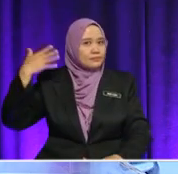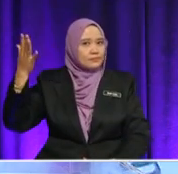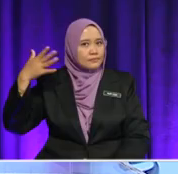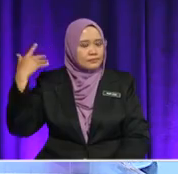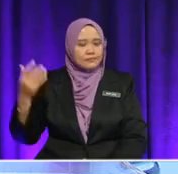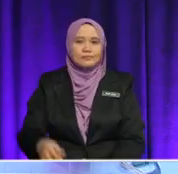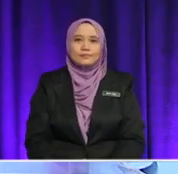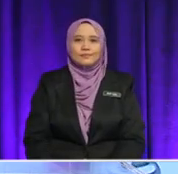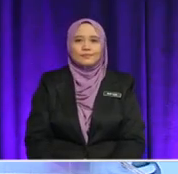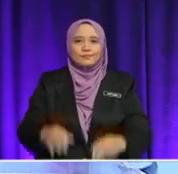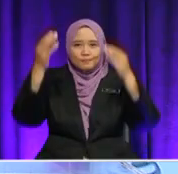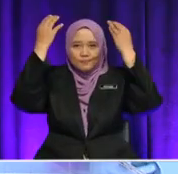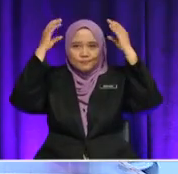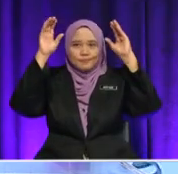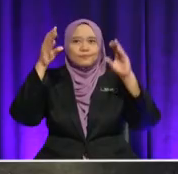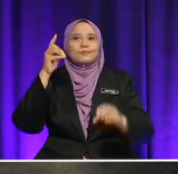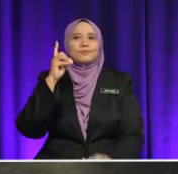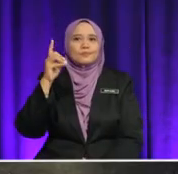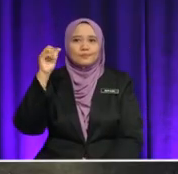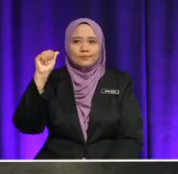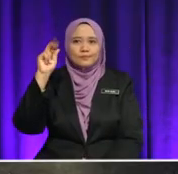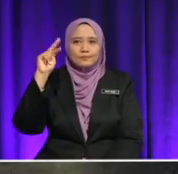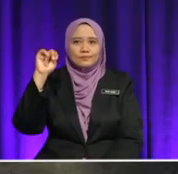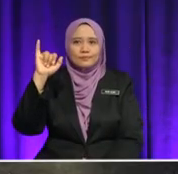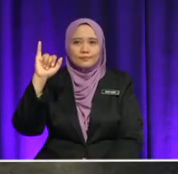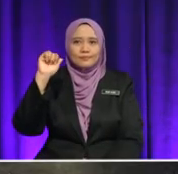cekgu Daniel Assalamualaikum